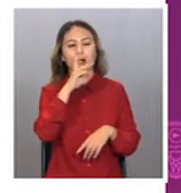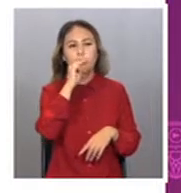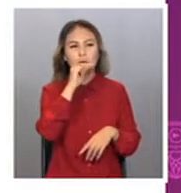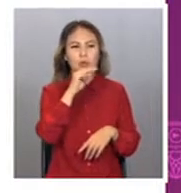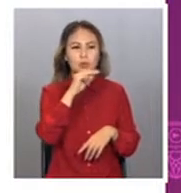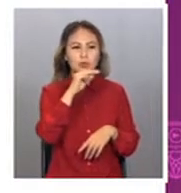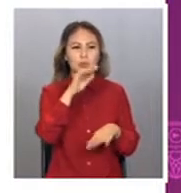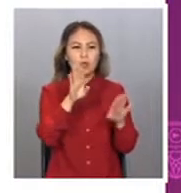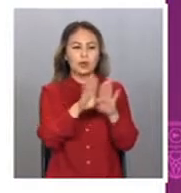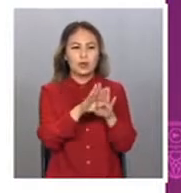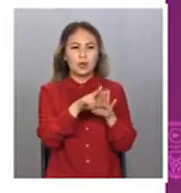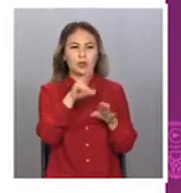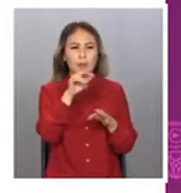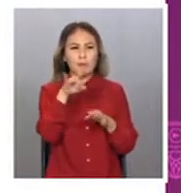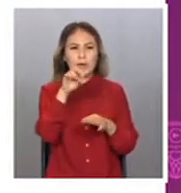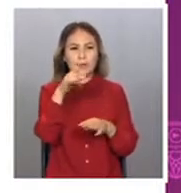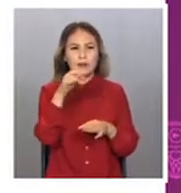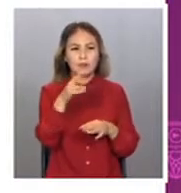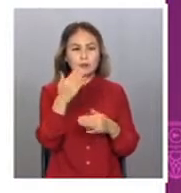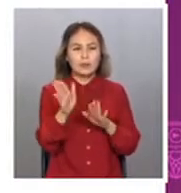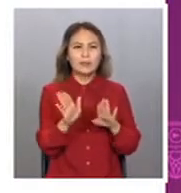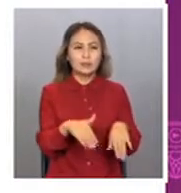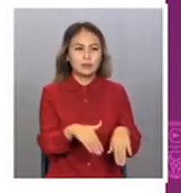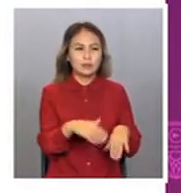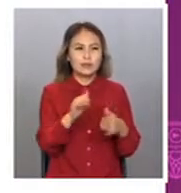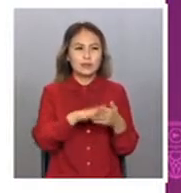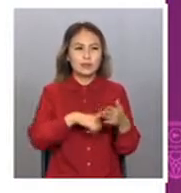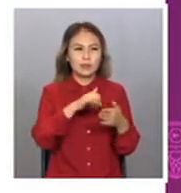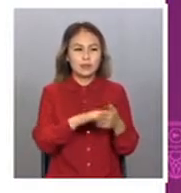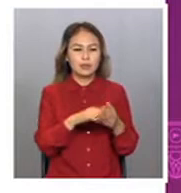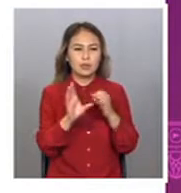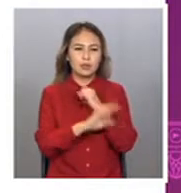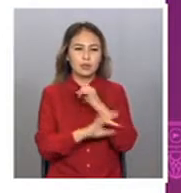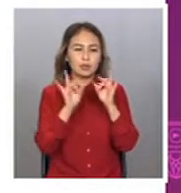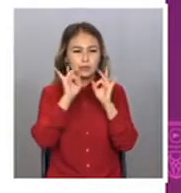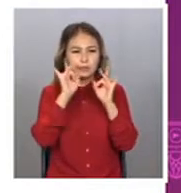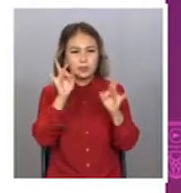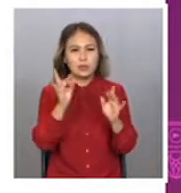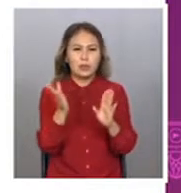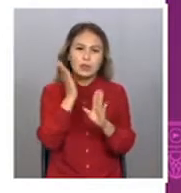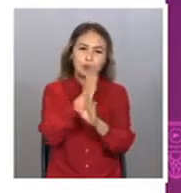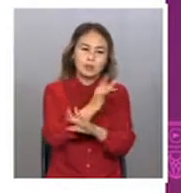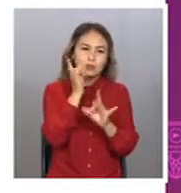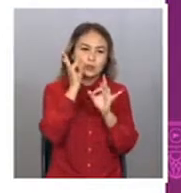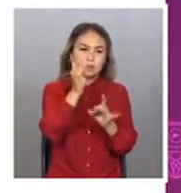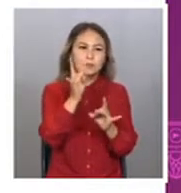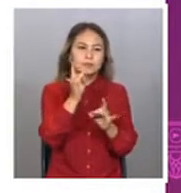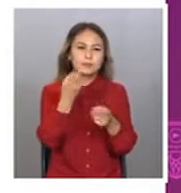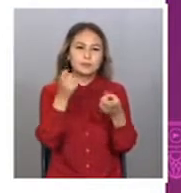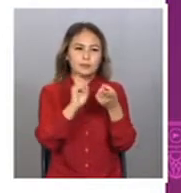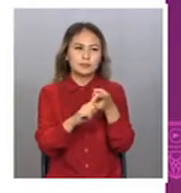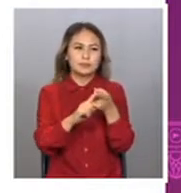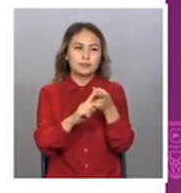көп білген. Бұл кейінгі ықпал. Себебі соңғы дыбыс алдыңғы дыбысқа әсер ету